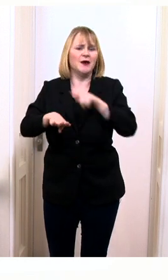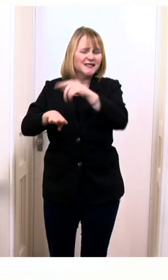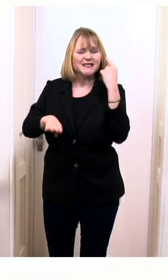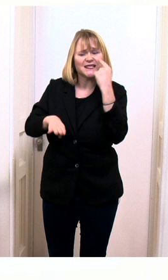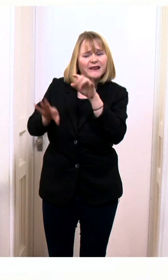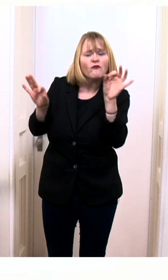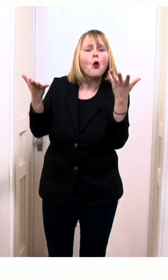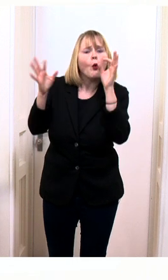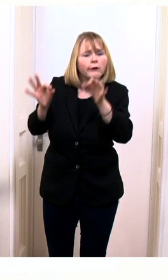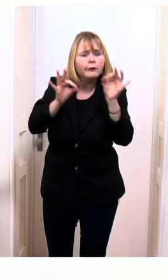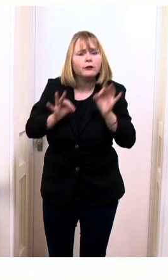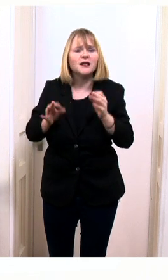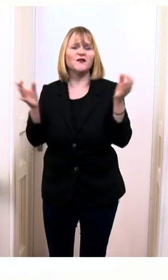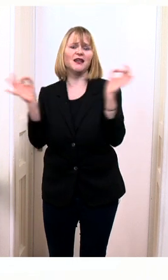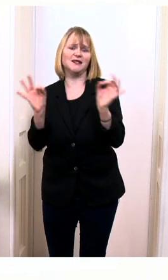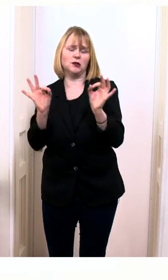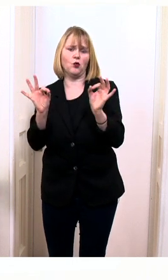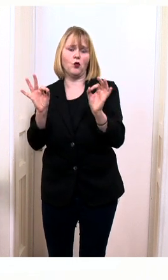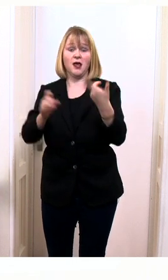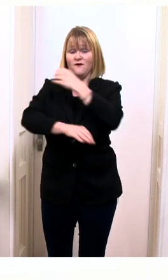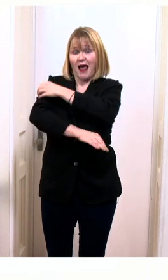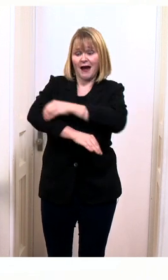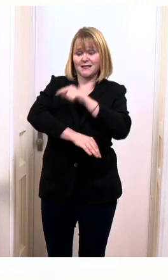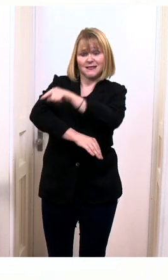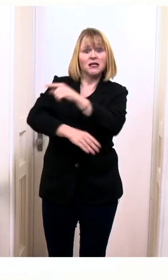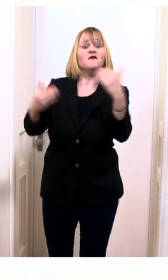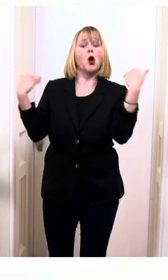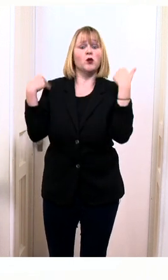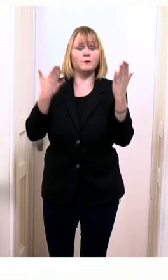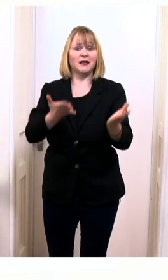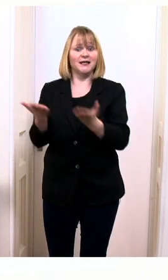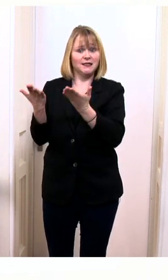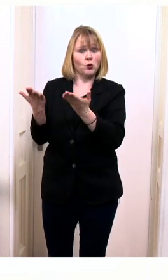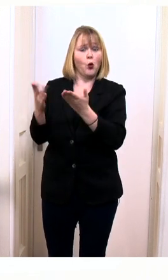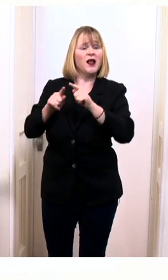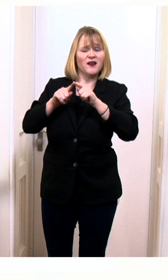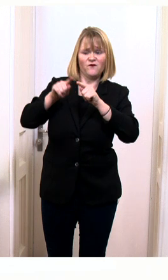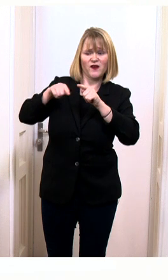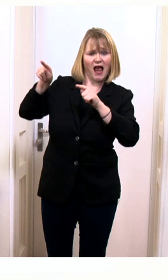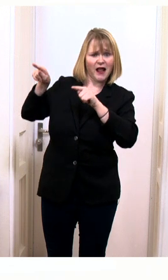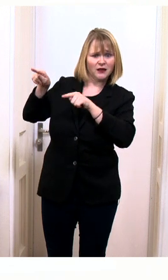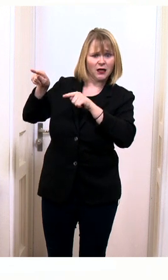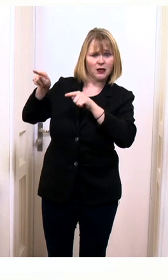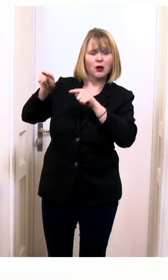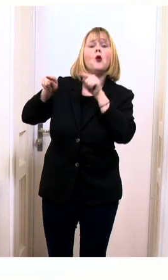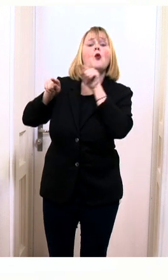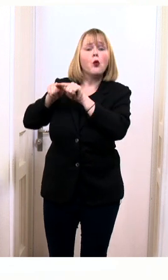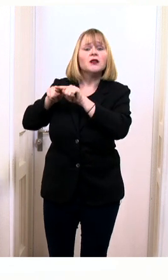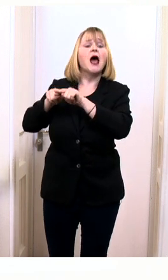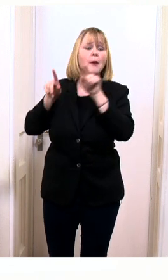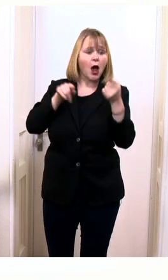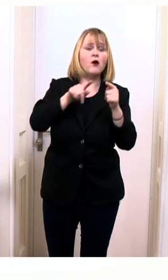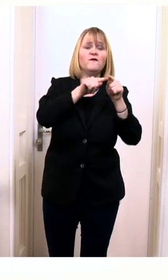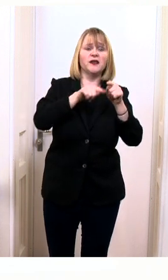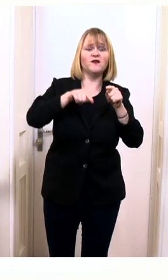liegen. Es ist einerseits die Hospitalisierungsrate aufgezeigt und dann auch die Rate der Todesfälle. Und man sieht